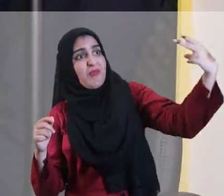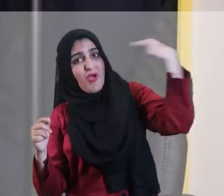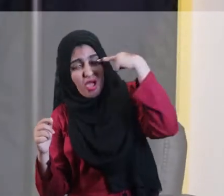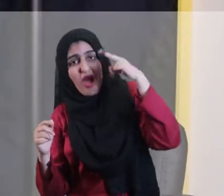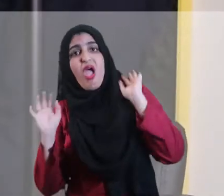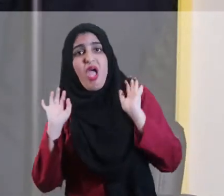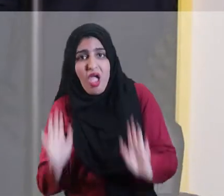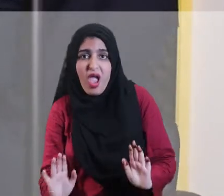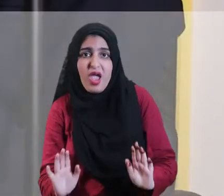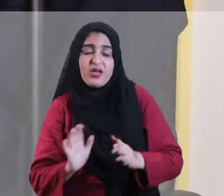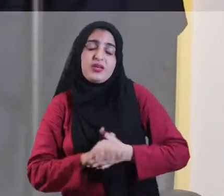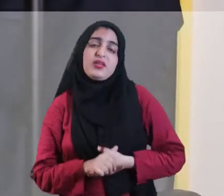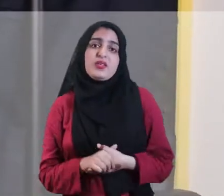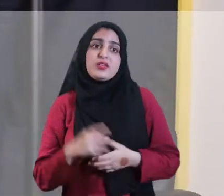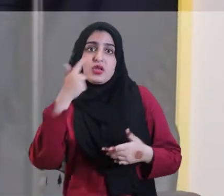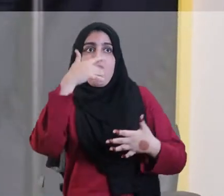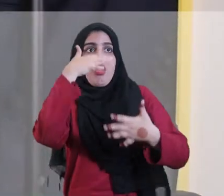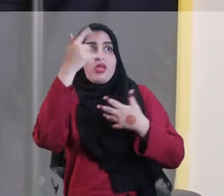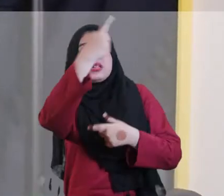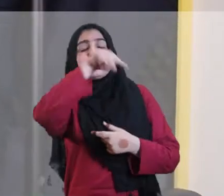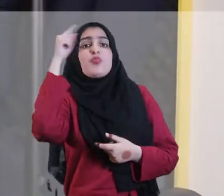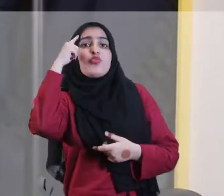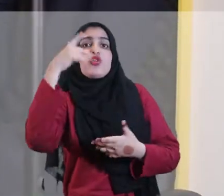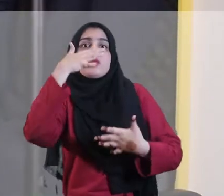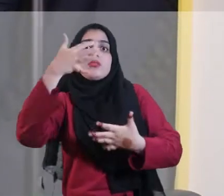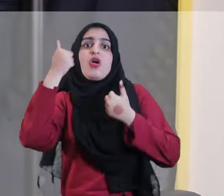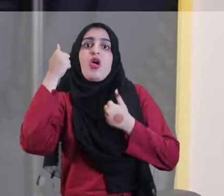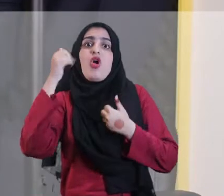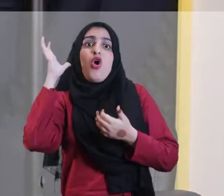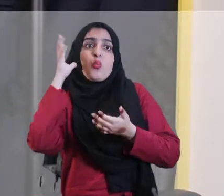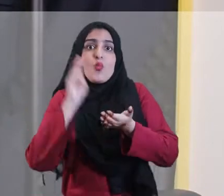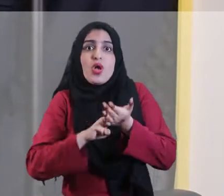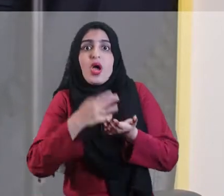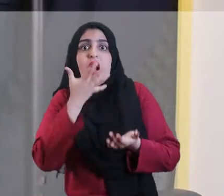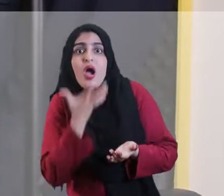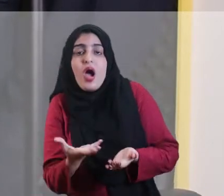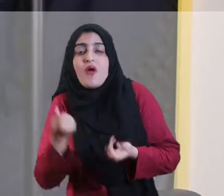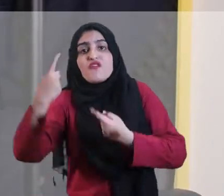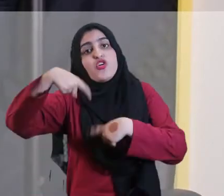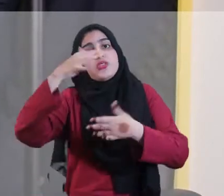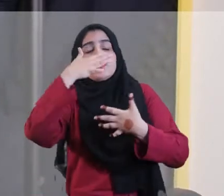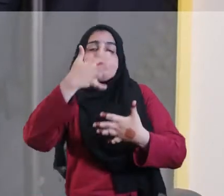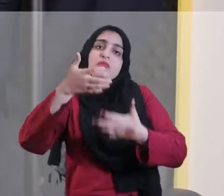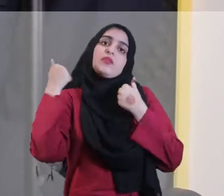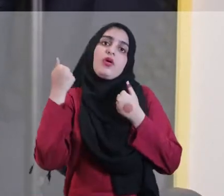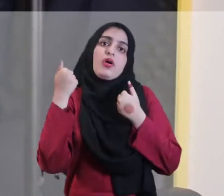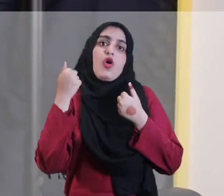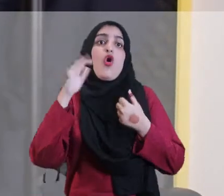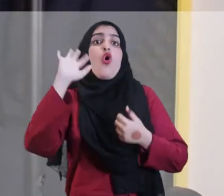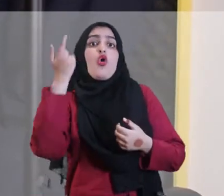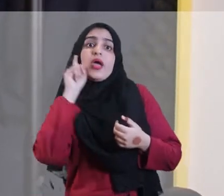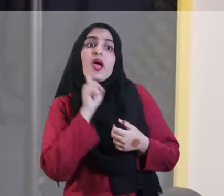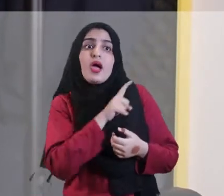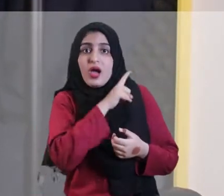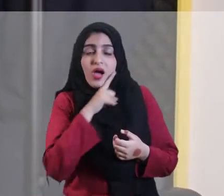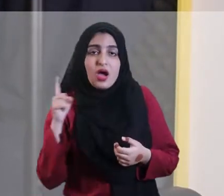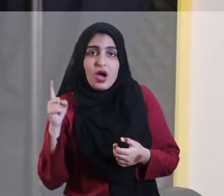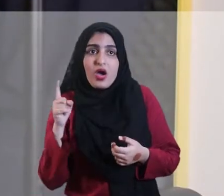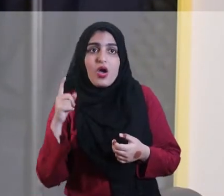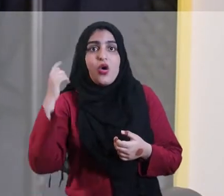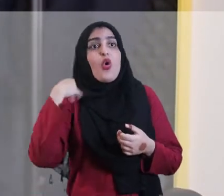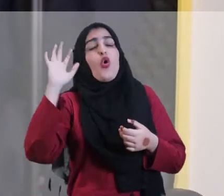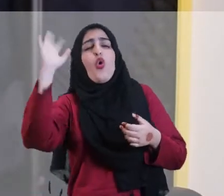कांटेस्ट रे मुसलमान दाढ़ी वाले में अल हमदुल्लाह क्वांटम